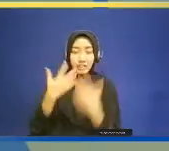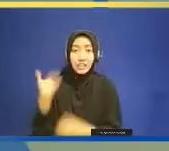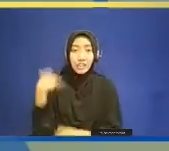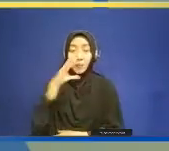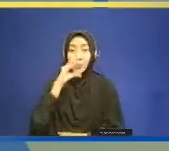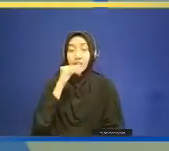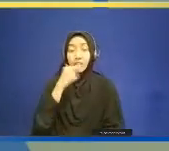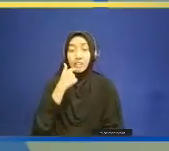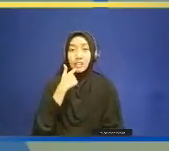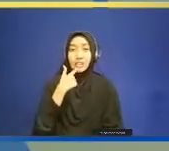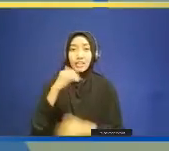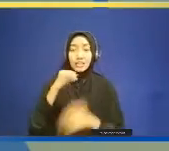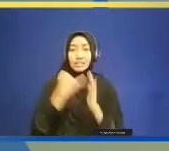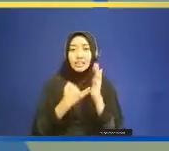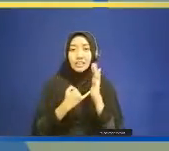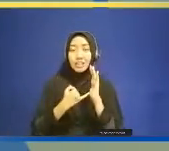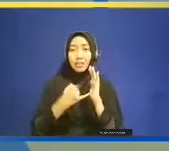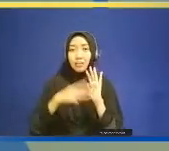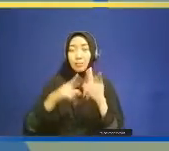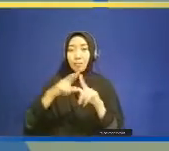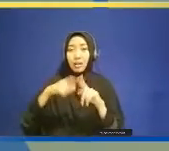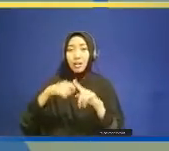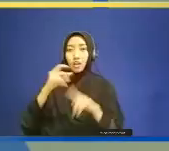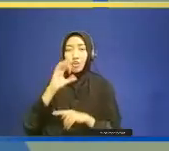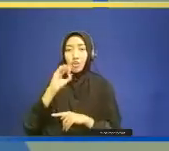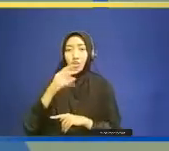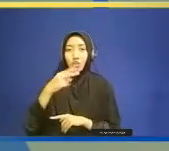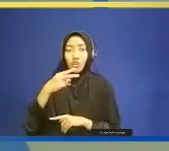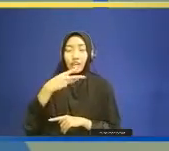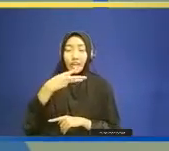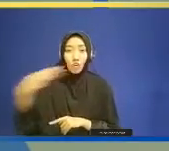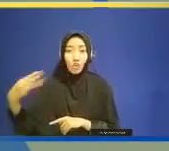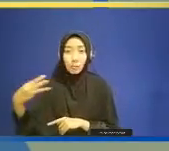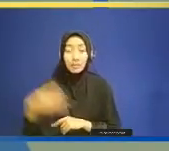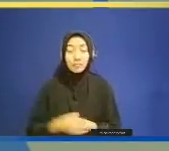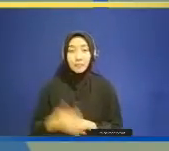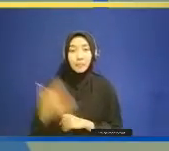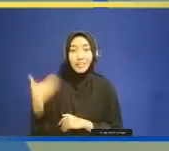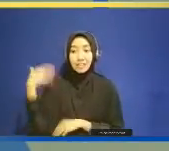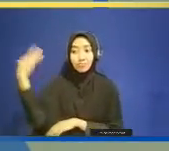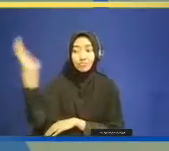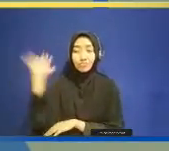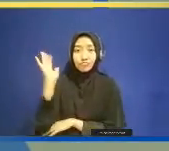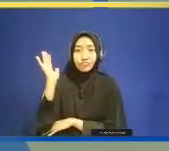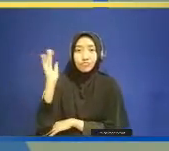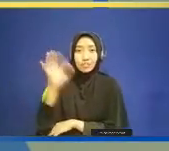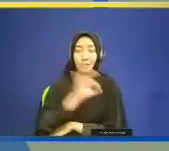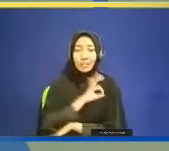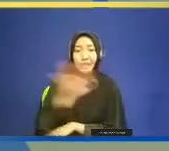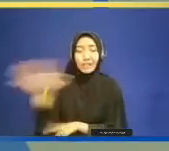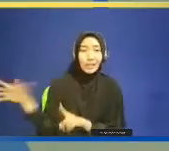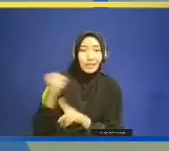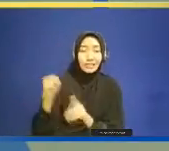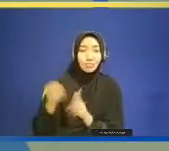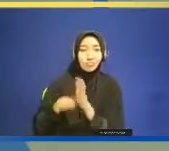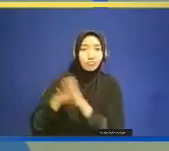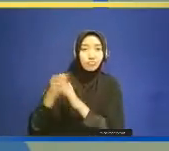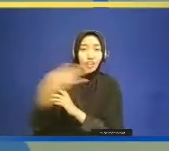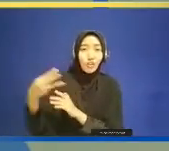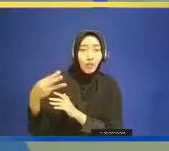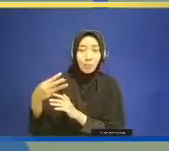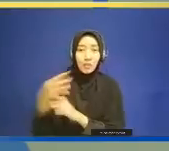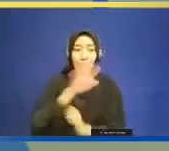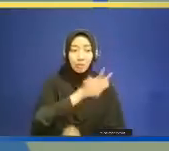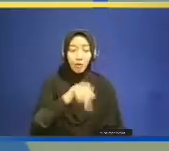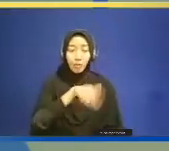soal indikator makroekonomi katanya disini kalau dari pidatonya presiden kan target penumpang ekonomi 5,5